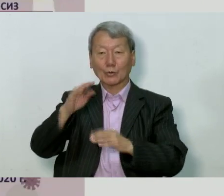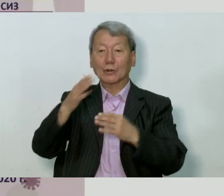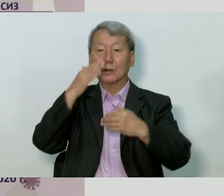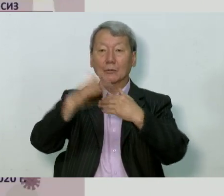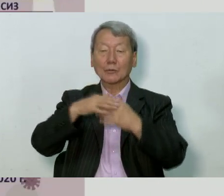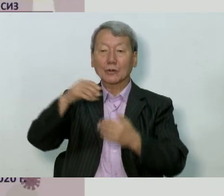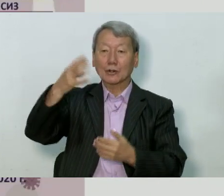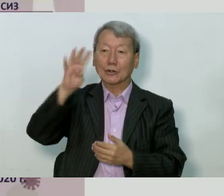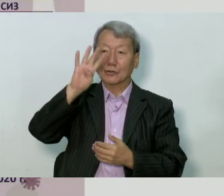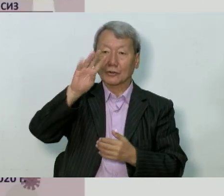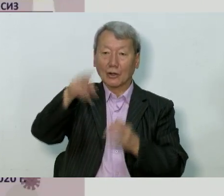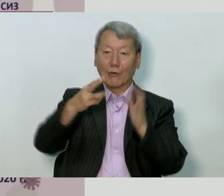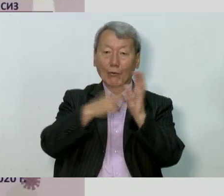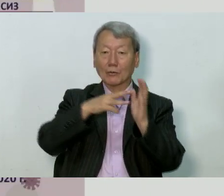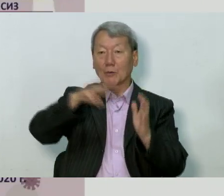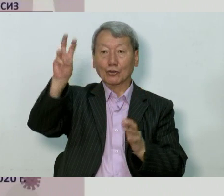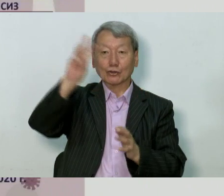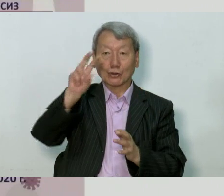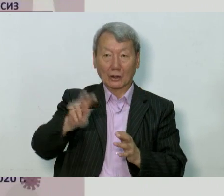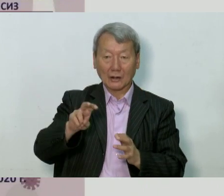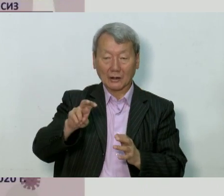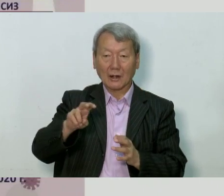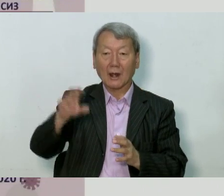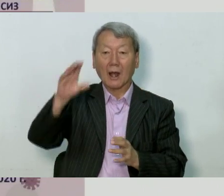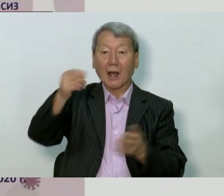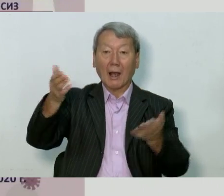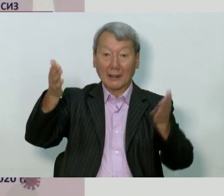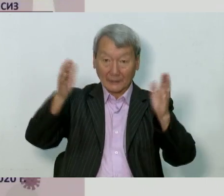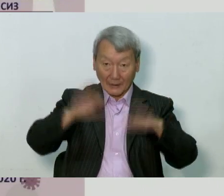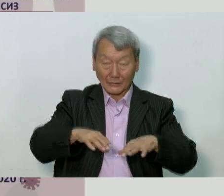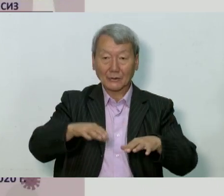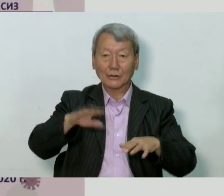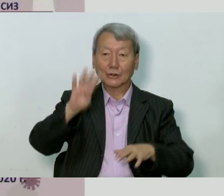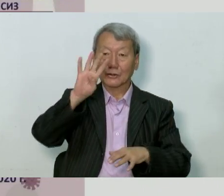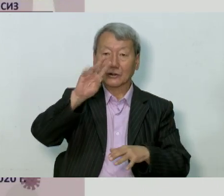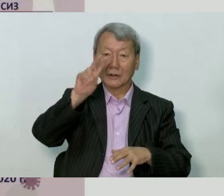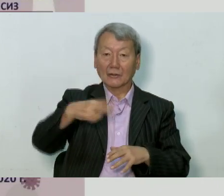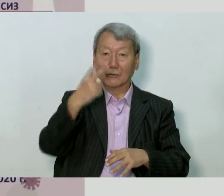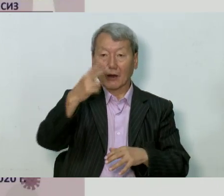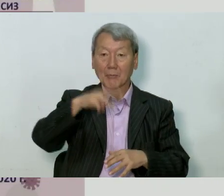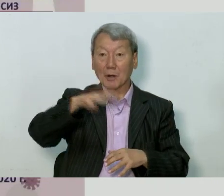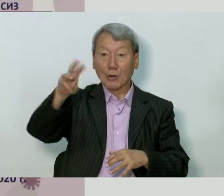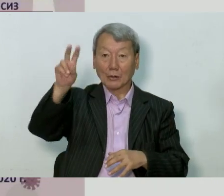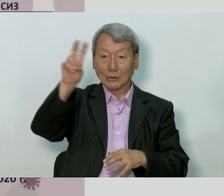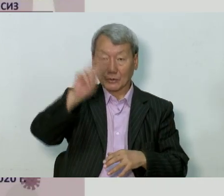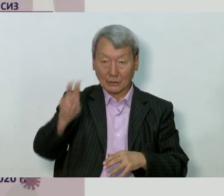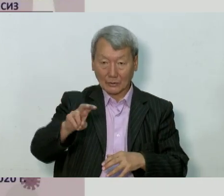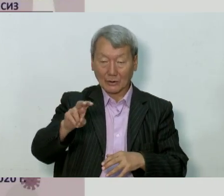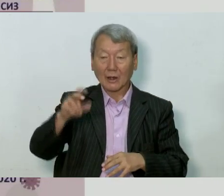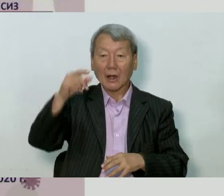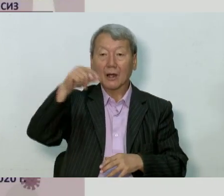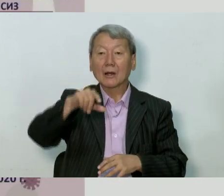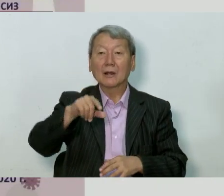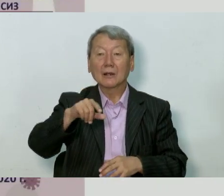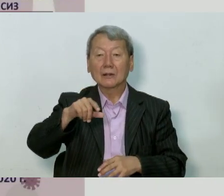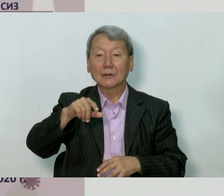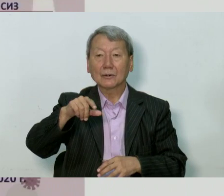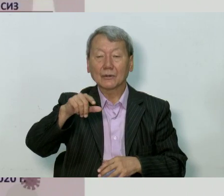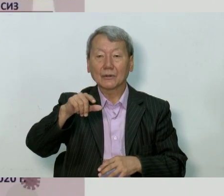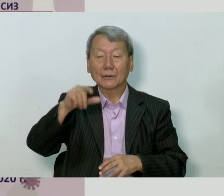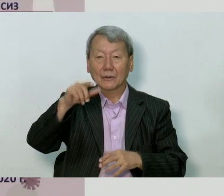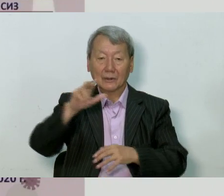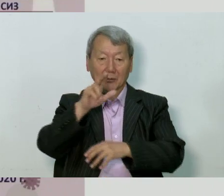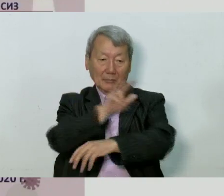сумму 4,8 миллионов долларов США, а на оставшуюся сумму 4,2 миллиона долларов ожидается